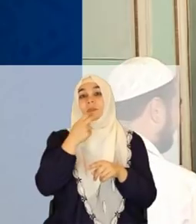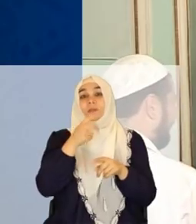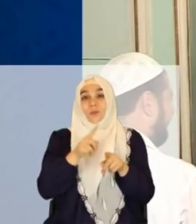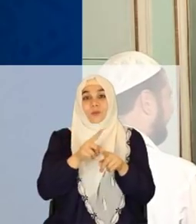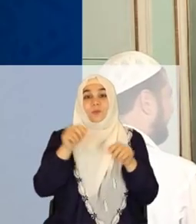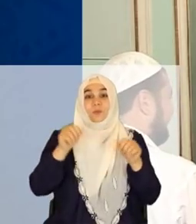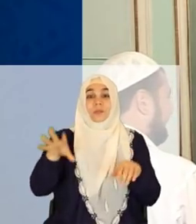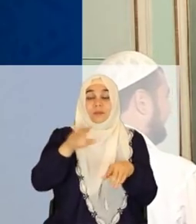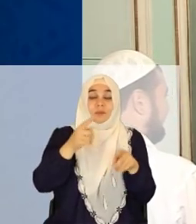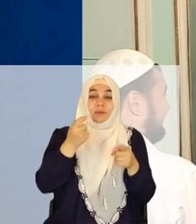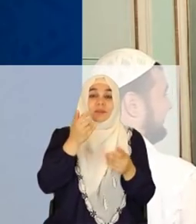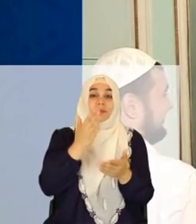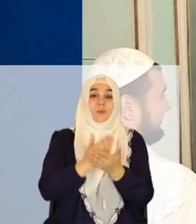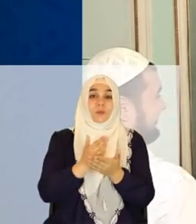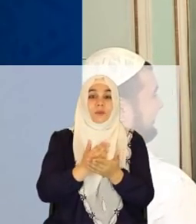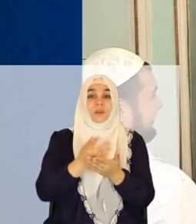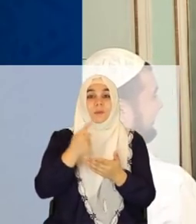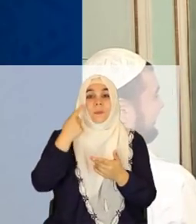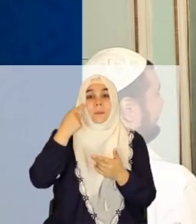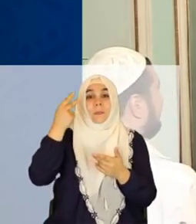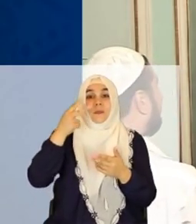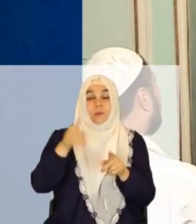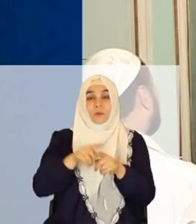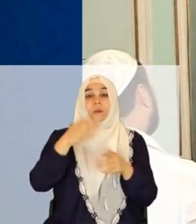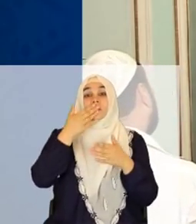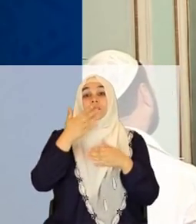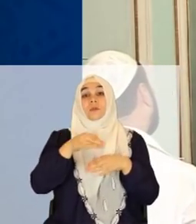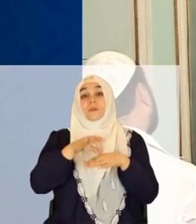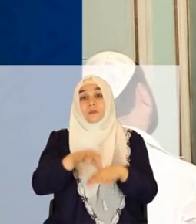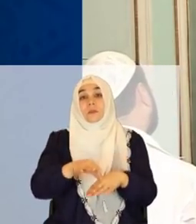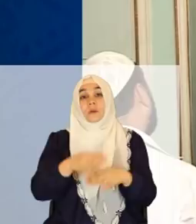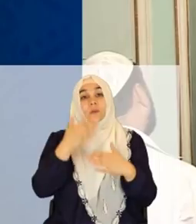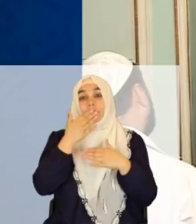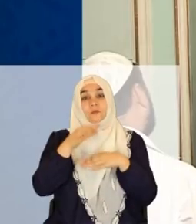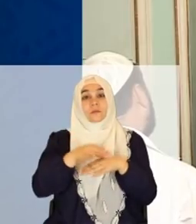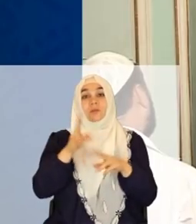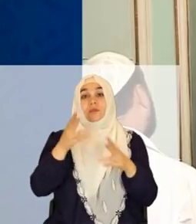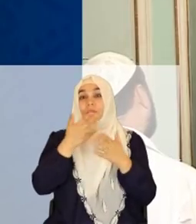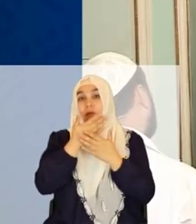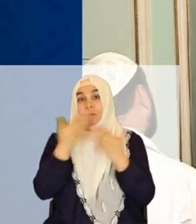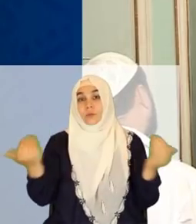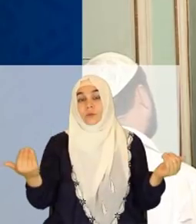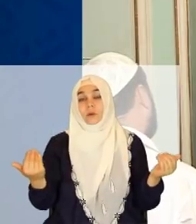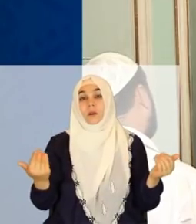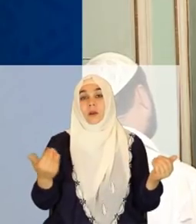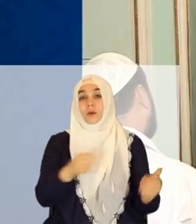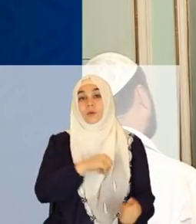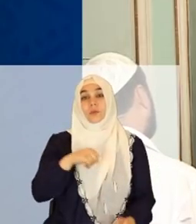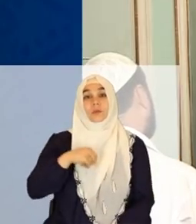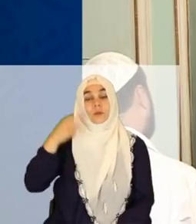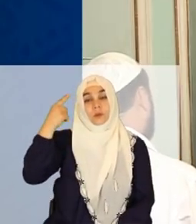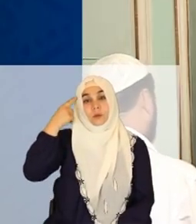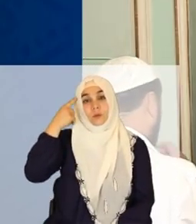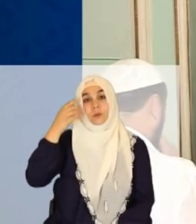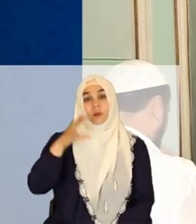buni hammasi hoja ko'rsin. Ro'zachi, ro'zada bunaqa narsa hech qayerda yo'q. Mana o'zingizlar o'ylab